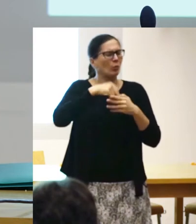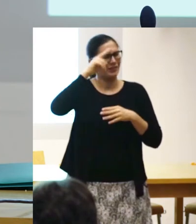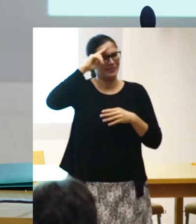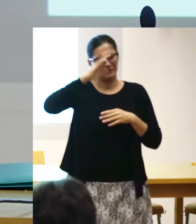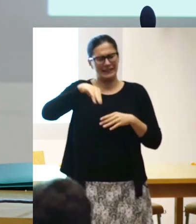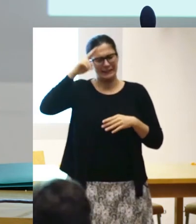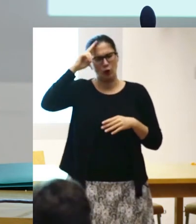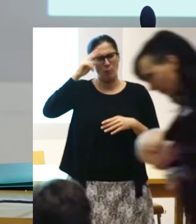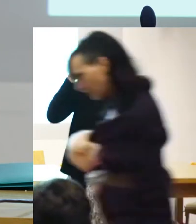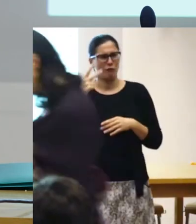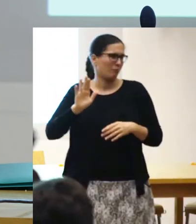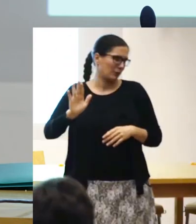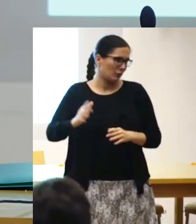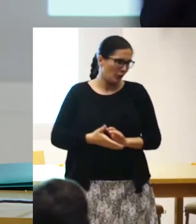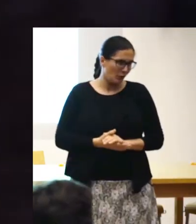domov, který je pro